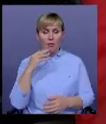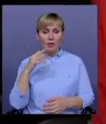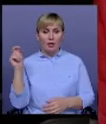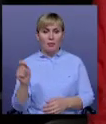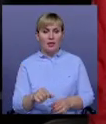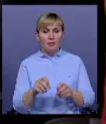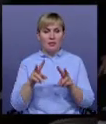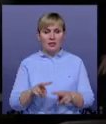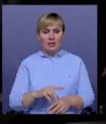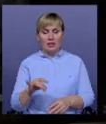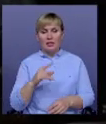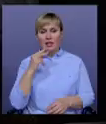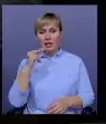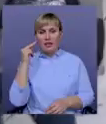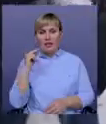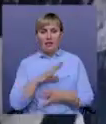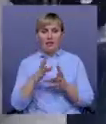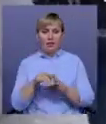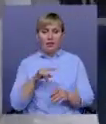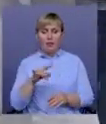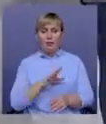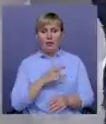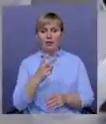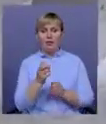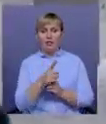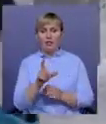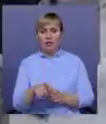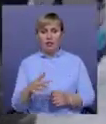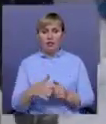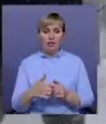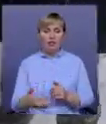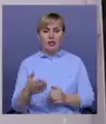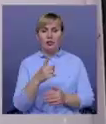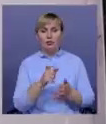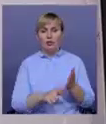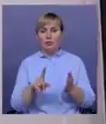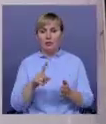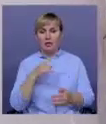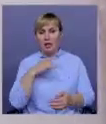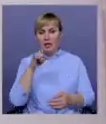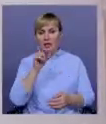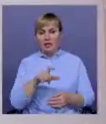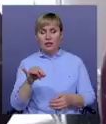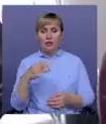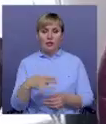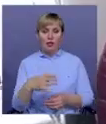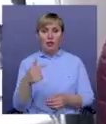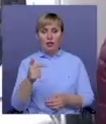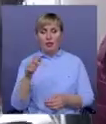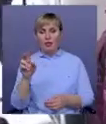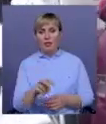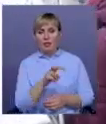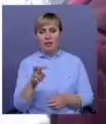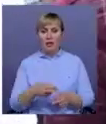прибыл специальный рейс из Китая. Всего на борту было 211 человек, среди них 171 казахстанец и 40 граждан